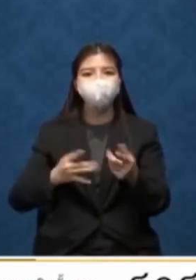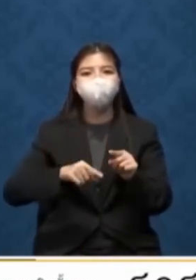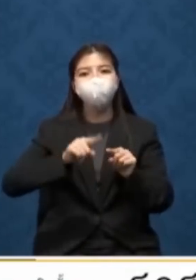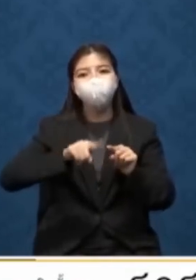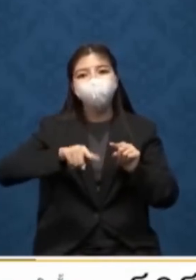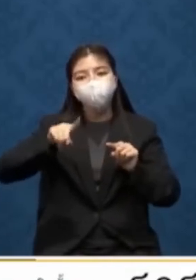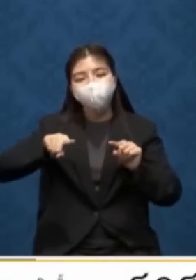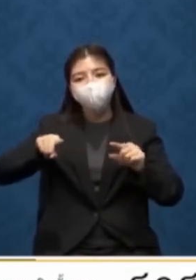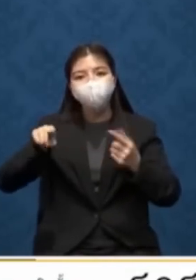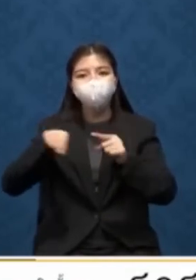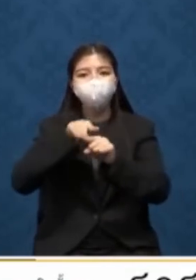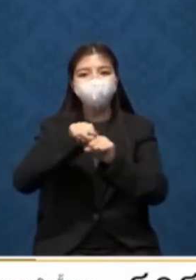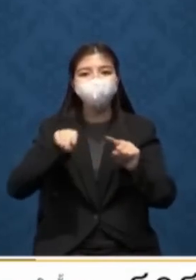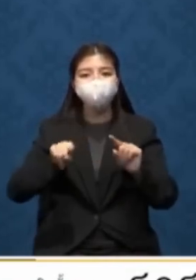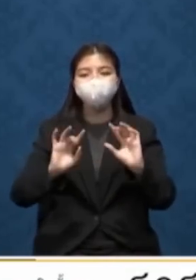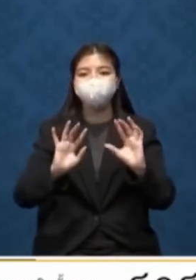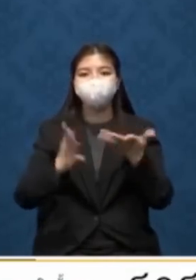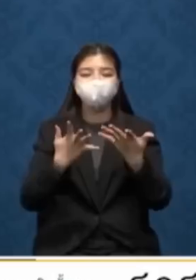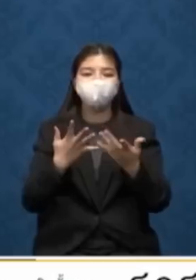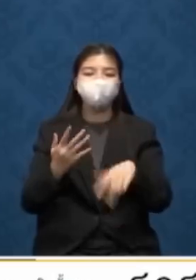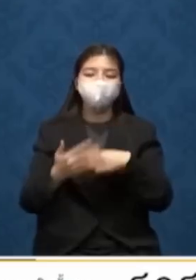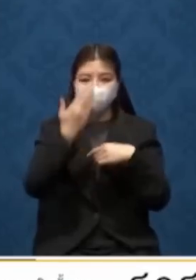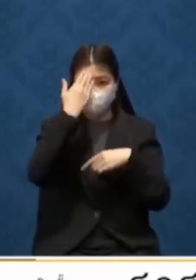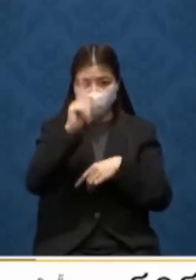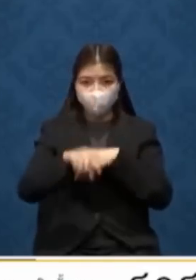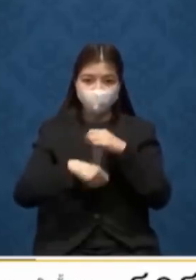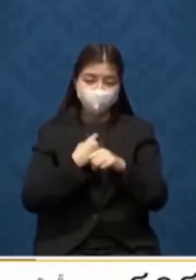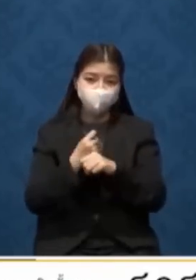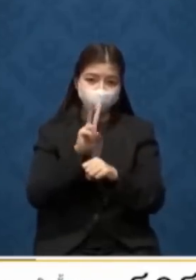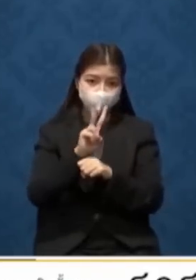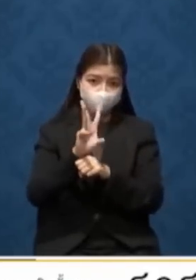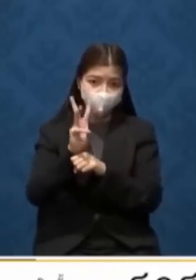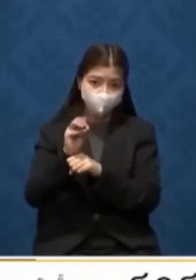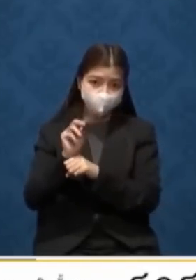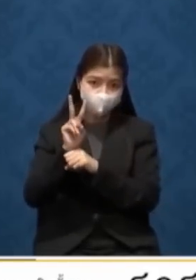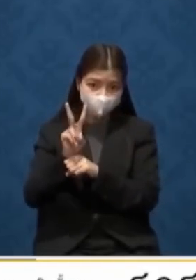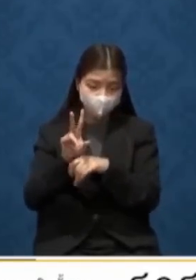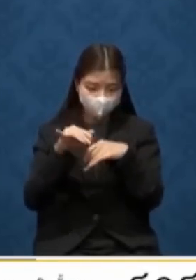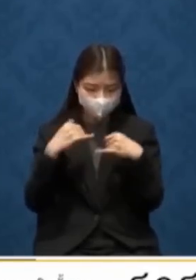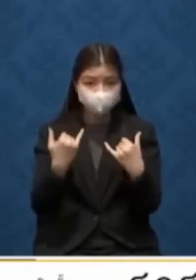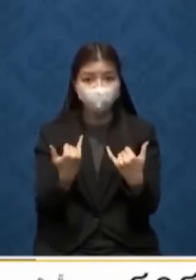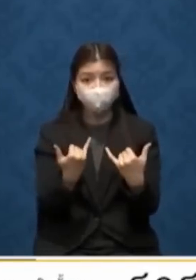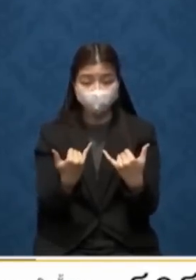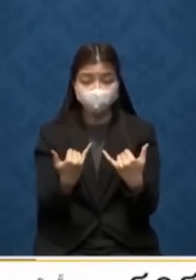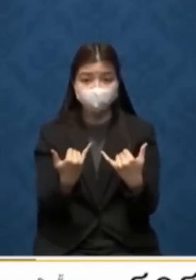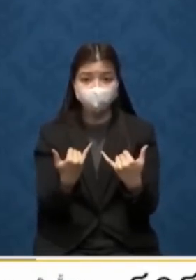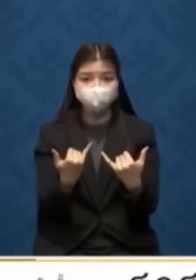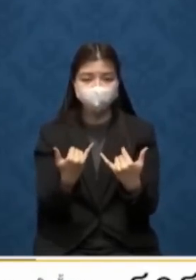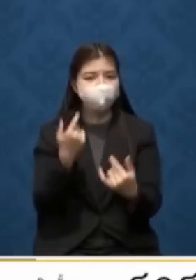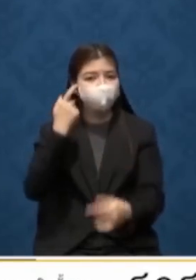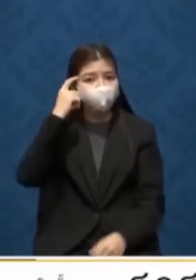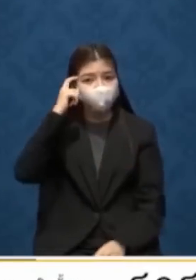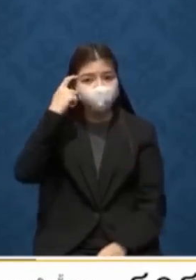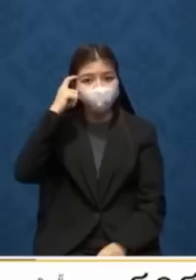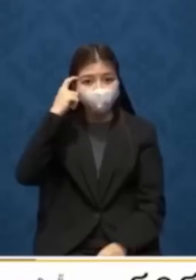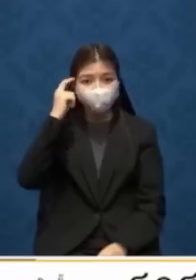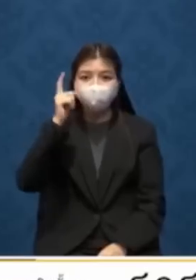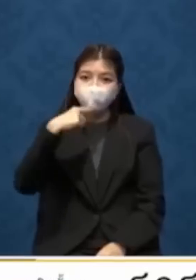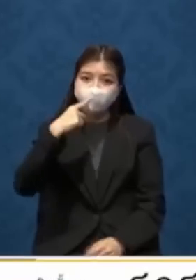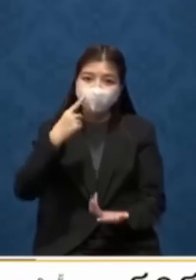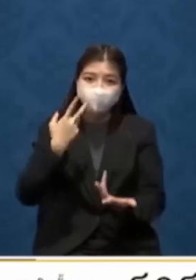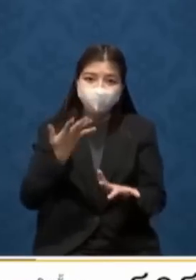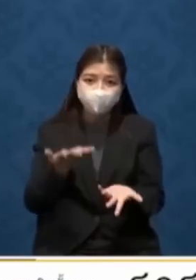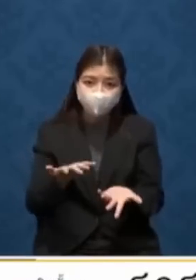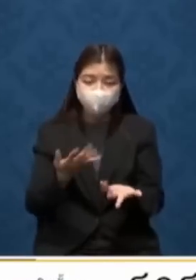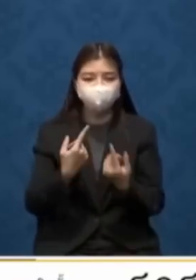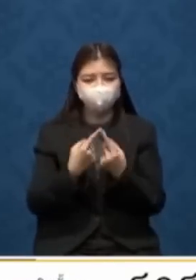นะครับท่านดำเนินการมาตั้งแต่ปี62แล้วนะครับทุกวันนี้เราไม่สามารถที่จะไปรู้ได้หรอกครับว่าใครเกี่ยวข้องบ้าง